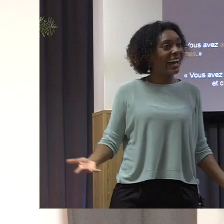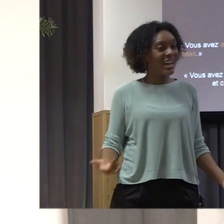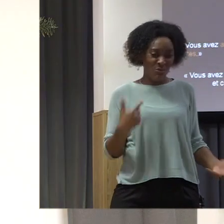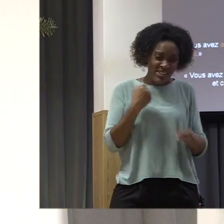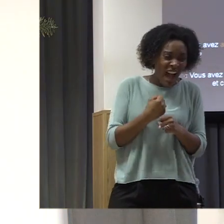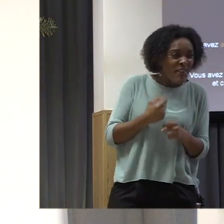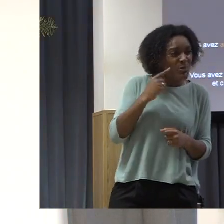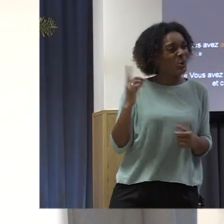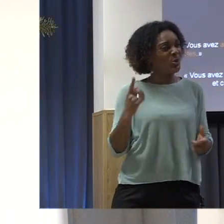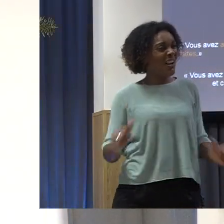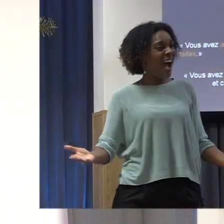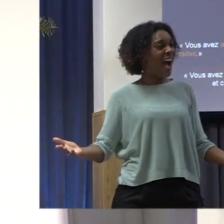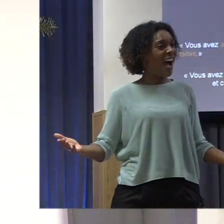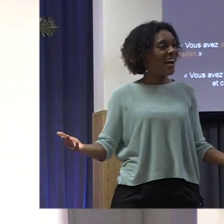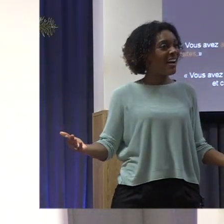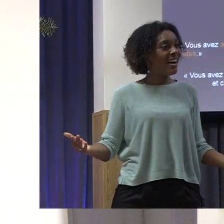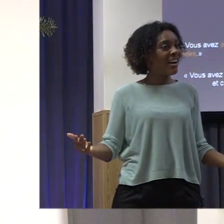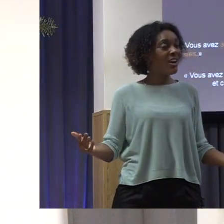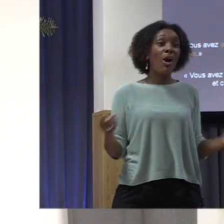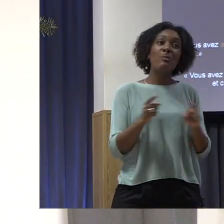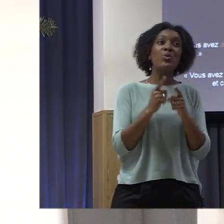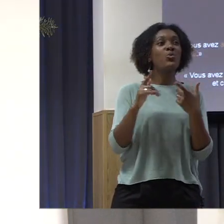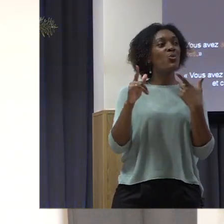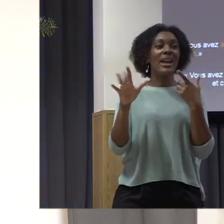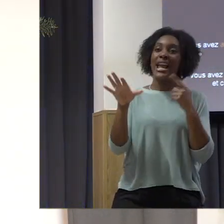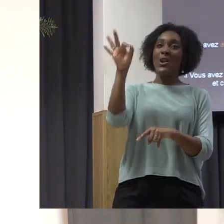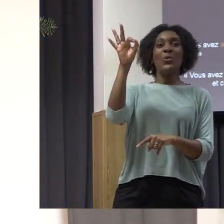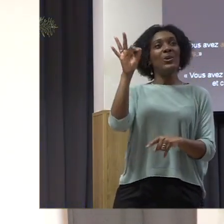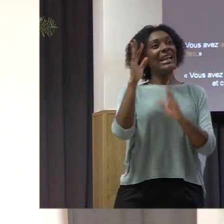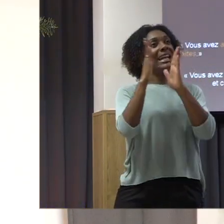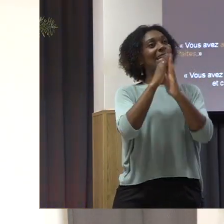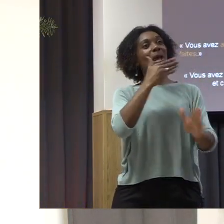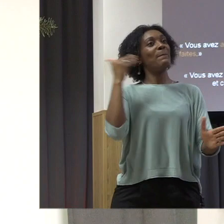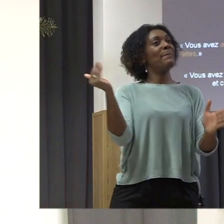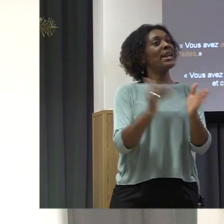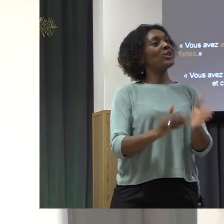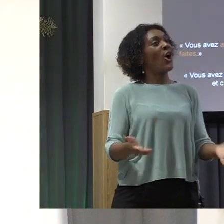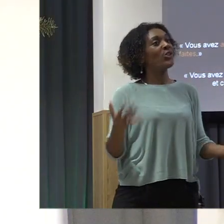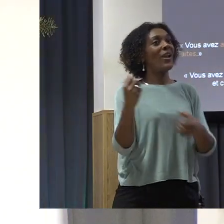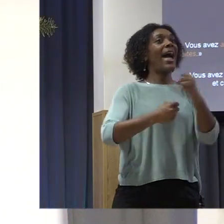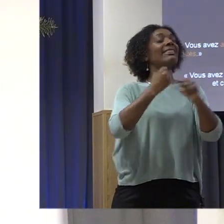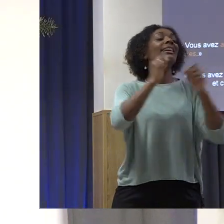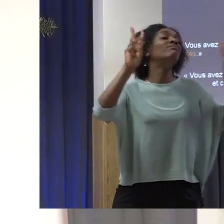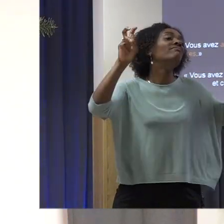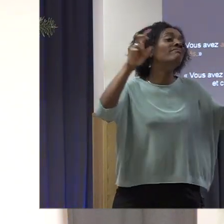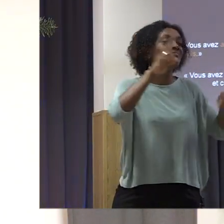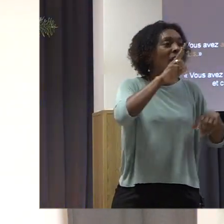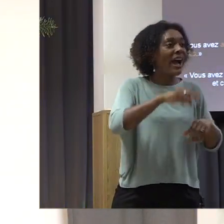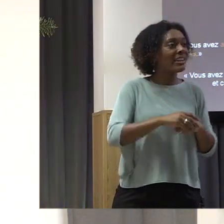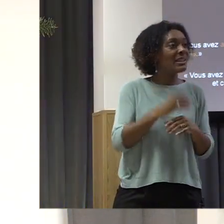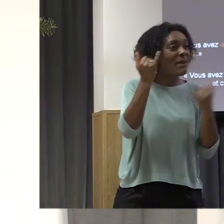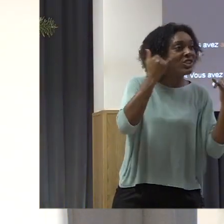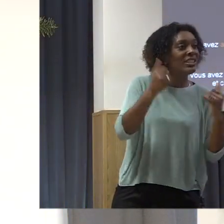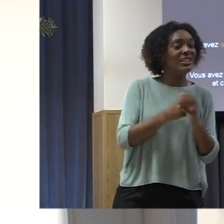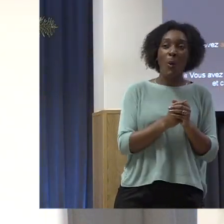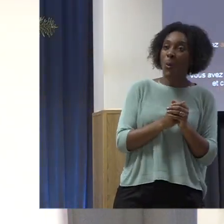dû être élus l'église de l'année. L'église de l'année, vous vous rendez compte? C'était l'église de l'année, c'est Thessalonique. Ils ont obtenu le